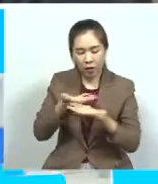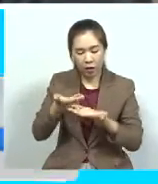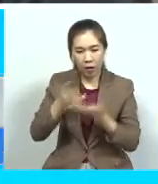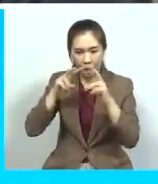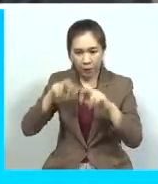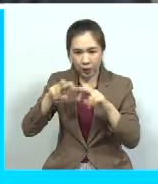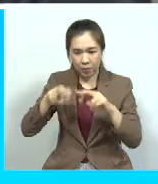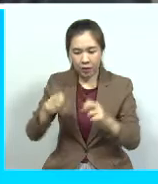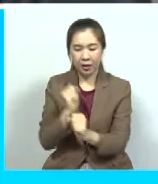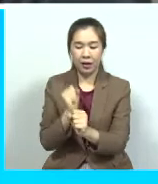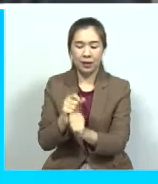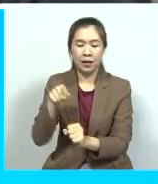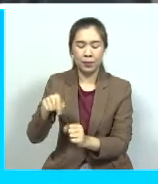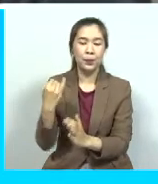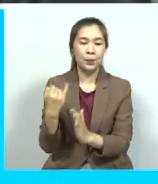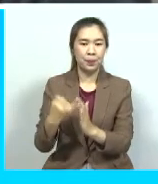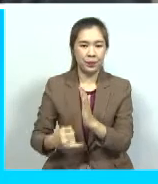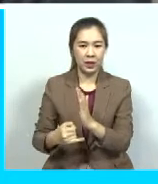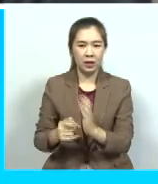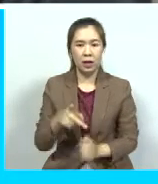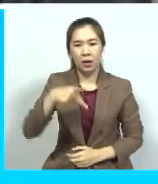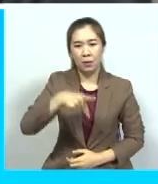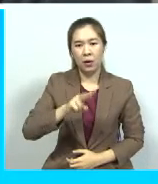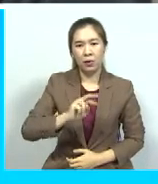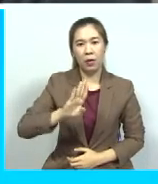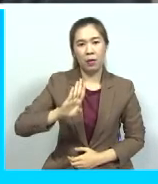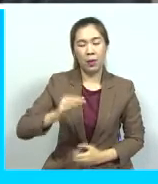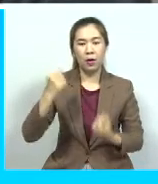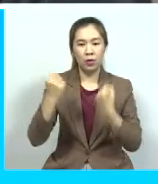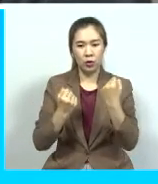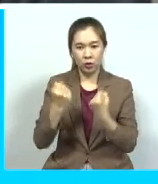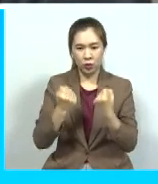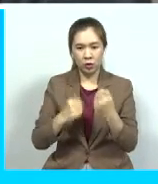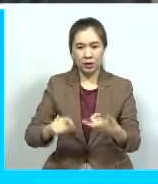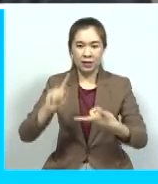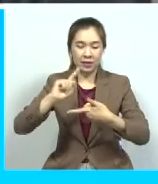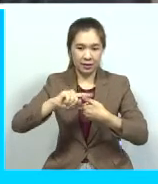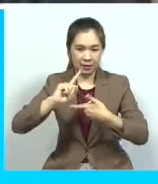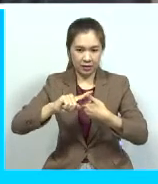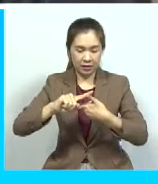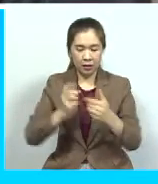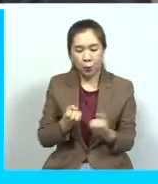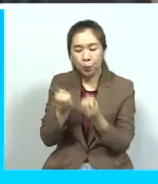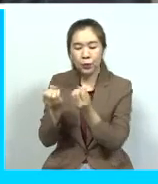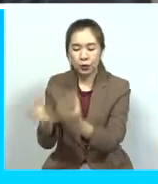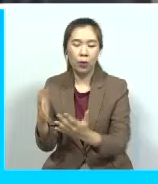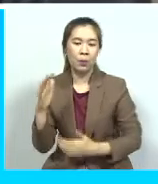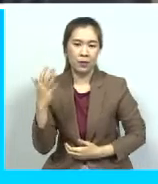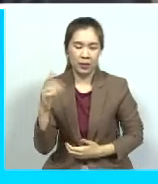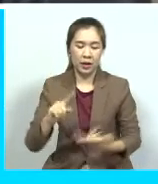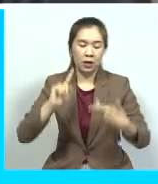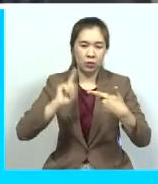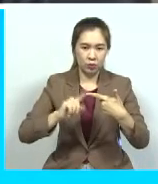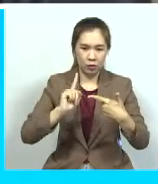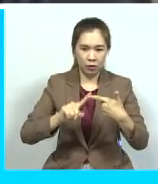กระทําดังกล่าวนะครับเป็นความผิดตามพระราชบัญญัติรถยนต์นะครับในส่วนที่1ก็คือในส่วนของเรื่องของการไม่ส่งผู้โดยสารถึงจุดหมายปลายทางนะครับในส่วนที่